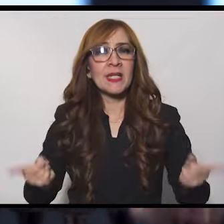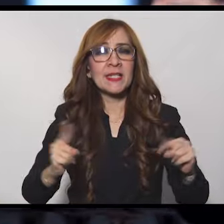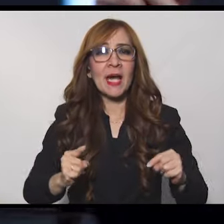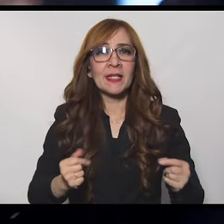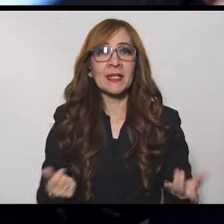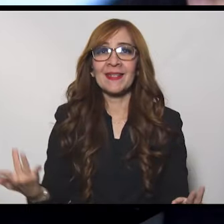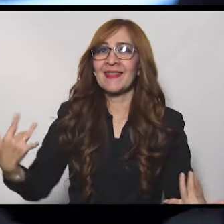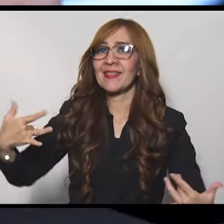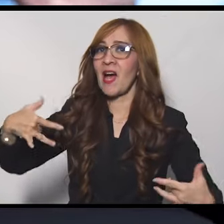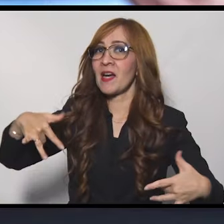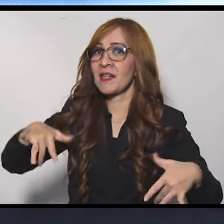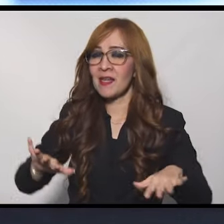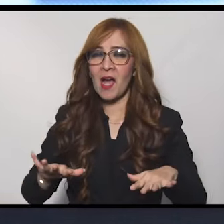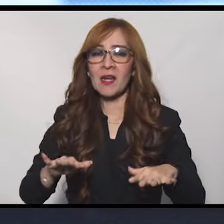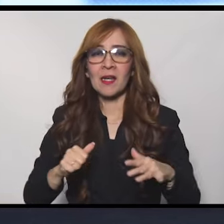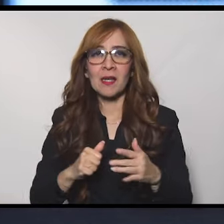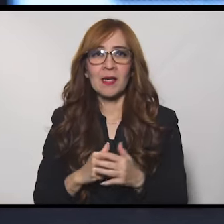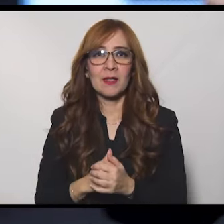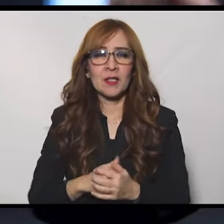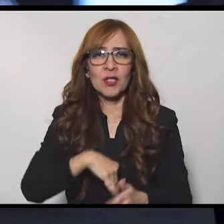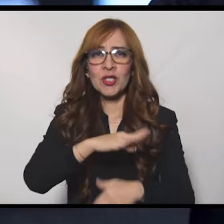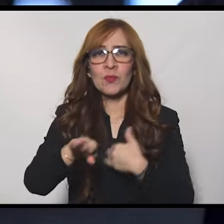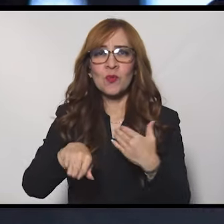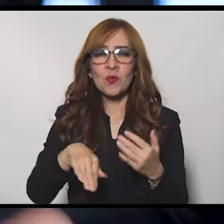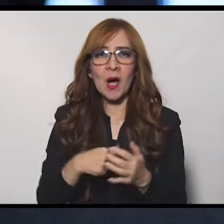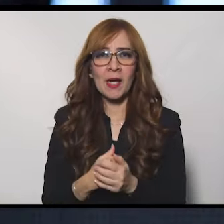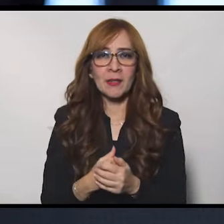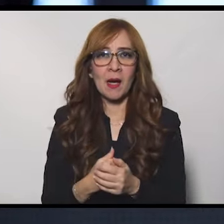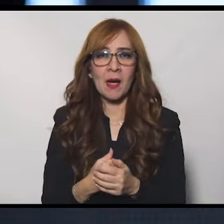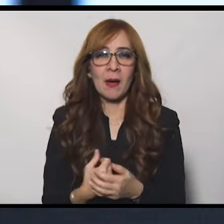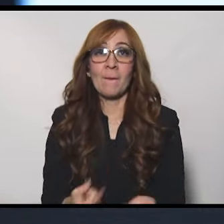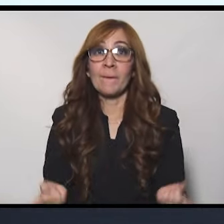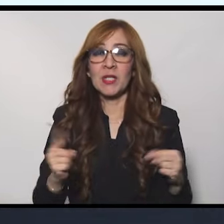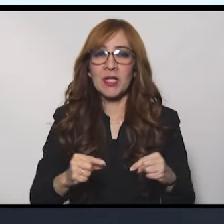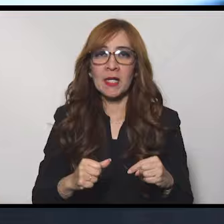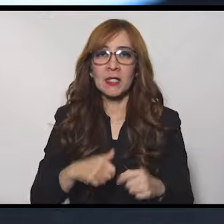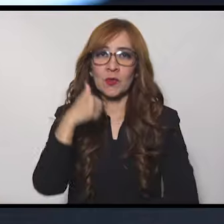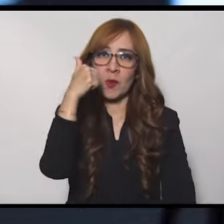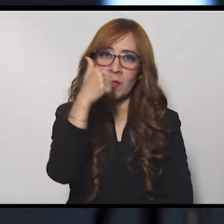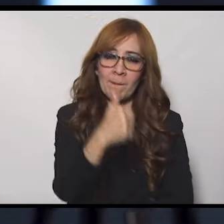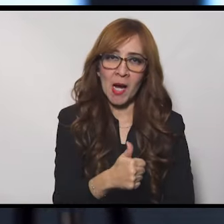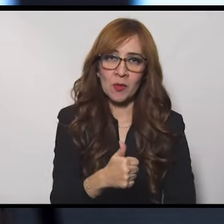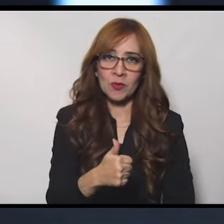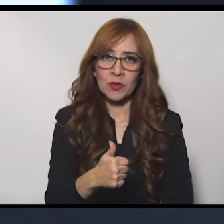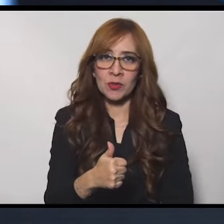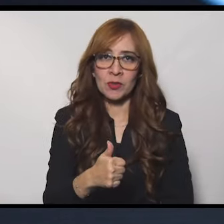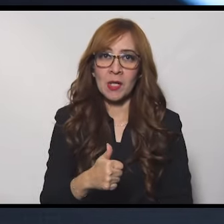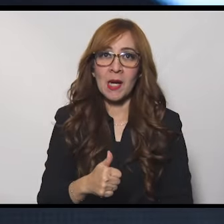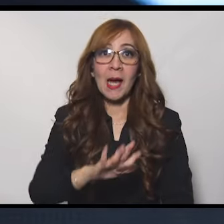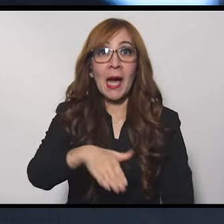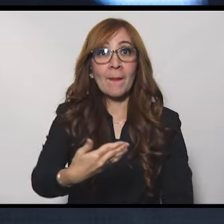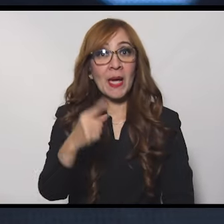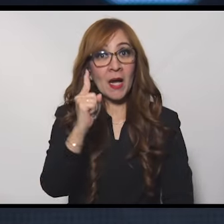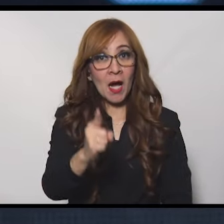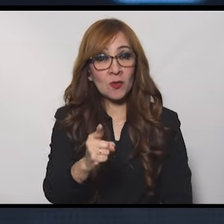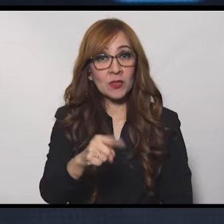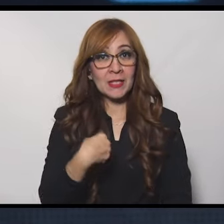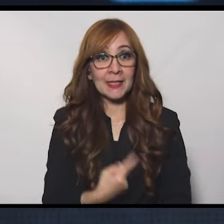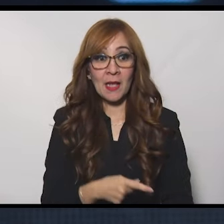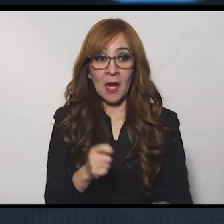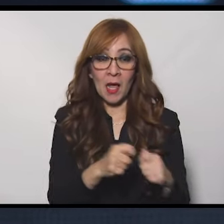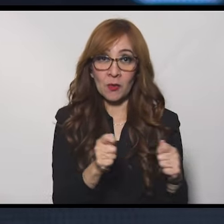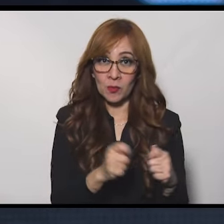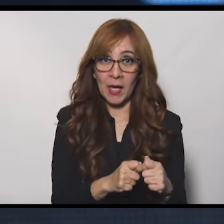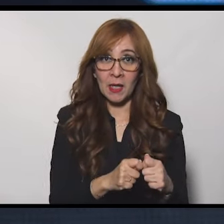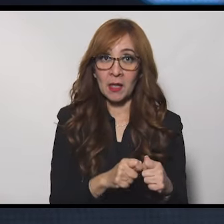Every grave will turn into a garden. So what you now can do? Apa yang bisa kita